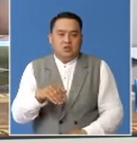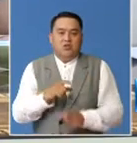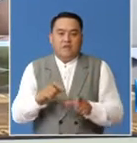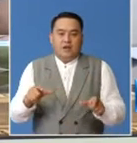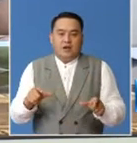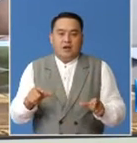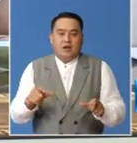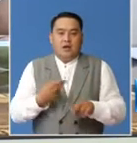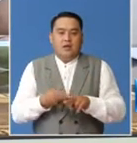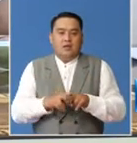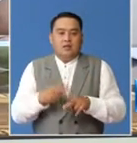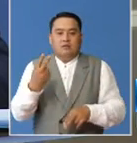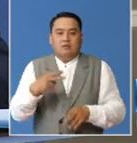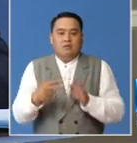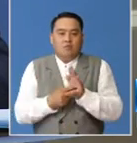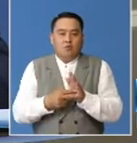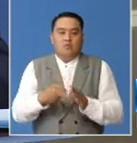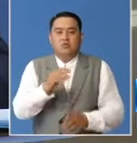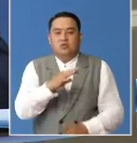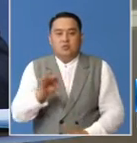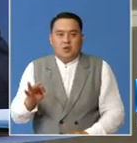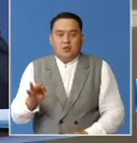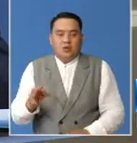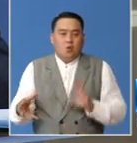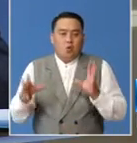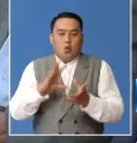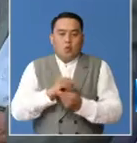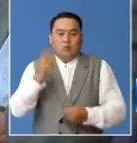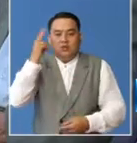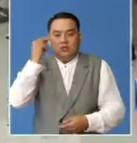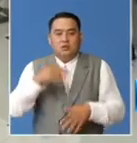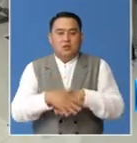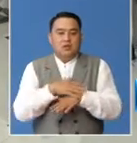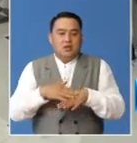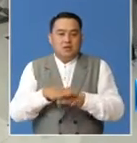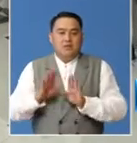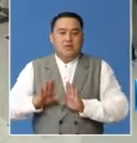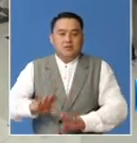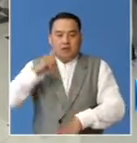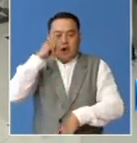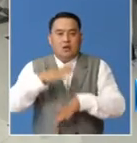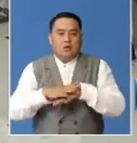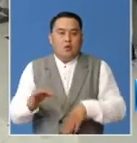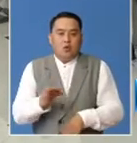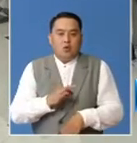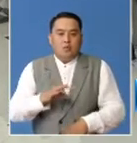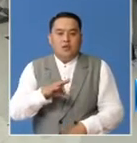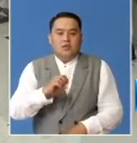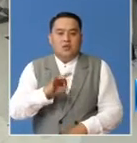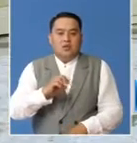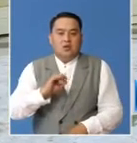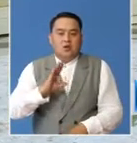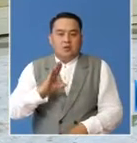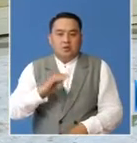человек. Это 28,4% от общей численности населения. Заместитель акима Алматинской области Серикжан